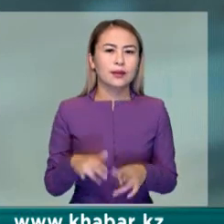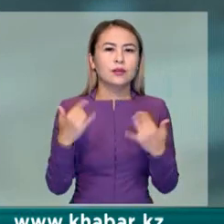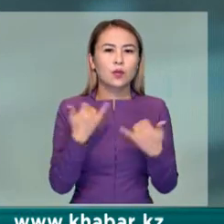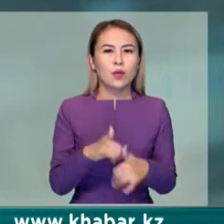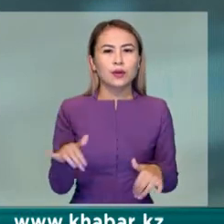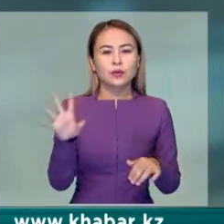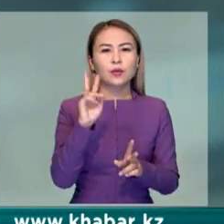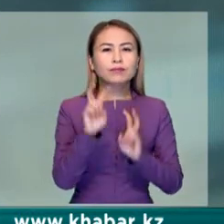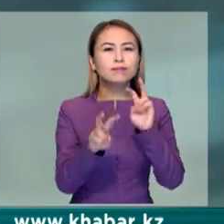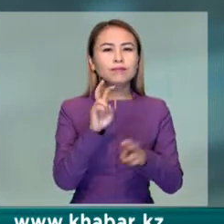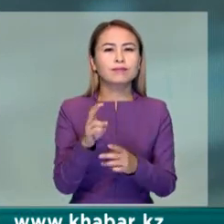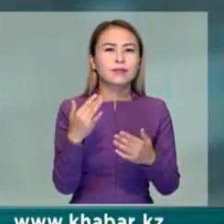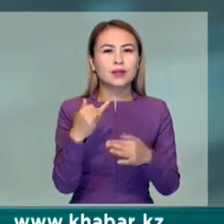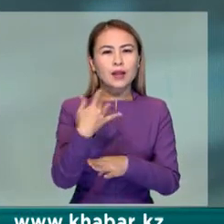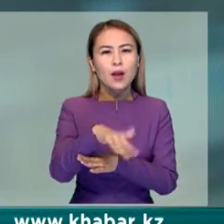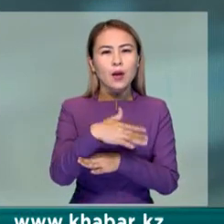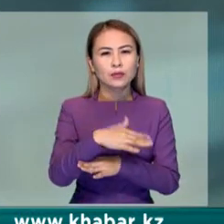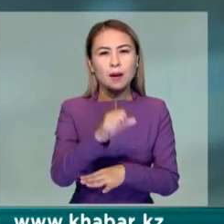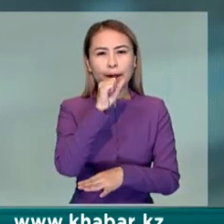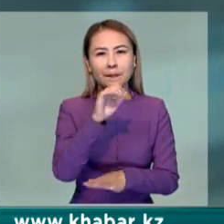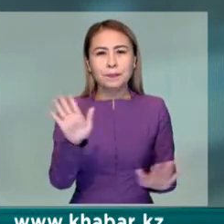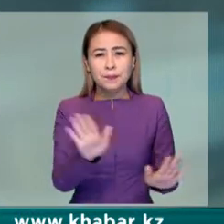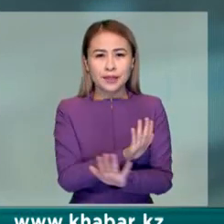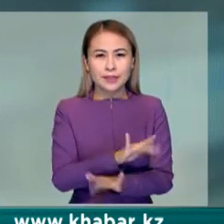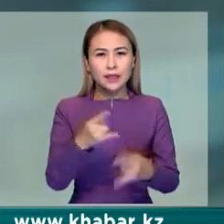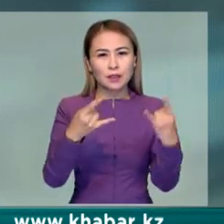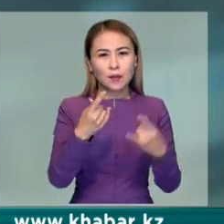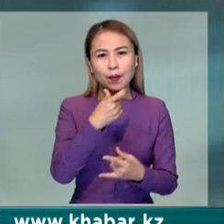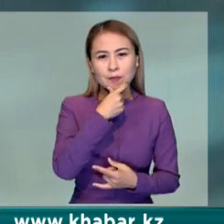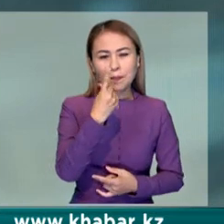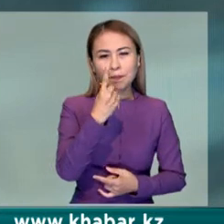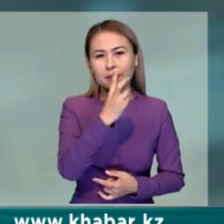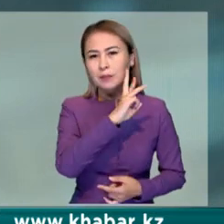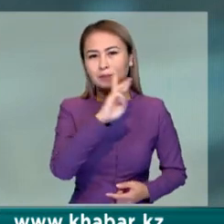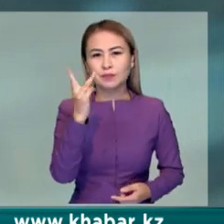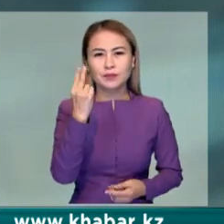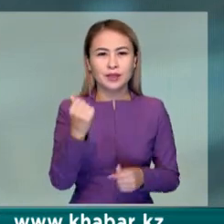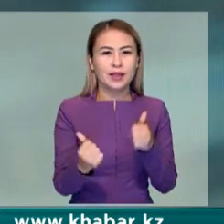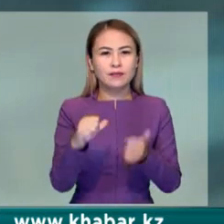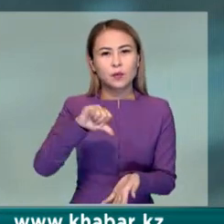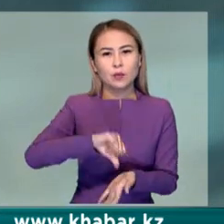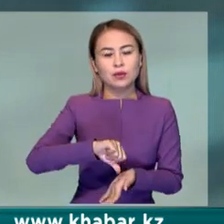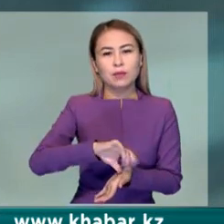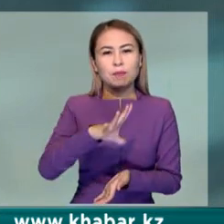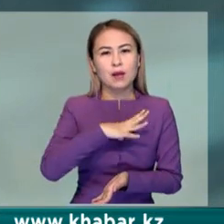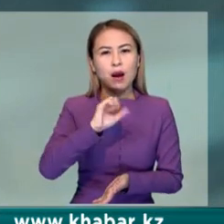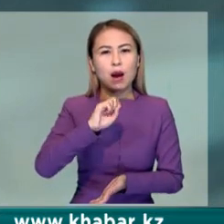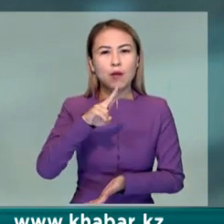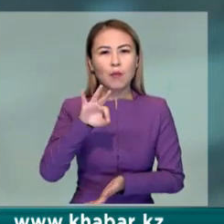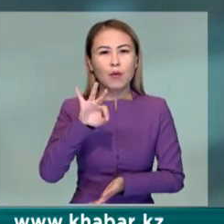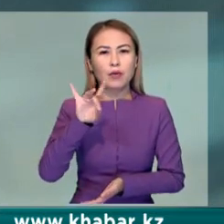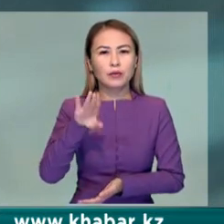таңғалдырғаны рас. Келушілер ашық аспан астында караокемен ән айтып, кино көріп 1 миллион теңгенің ұтысына қатысты. Апорт